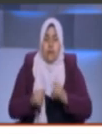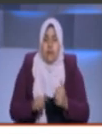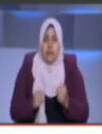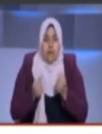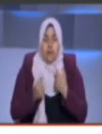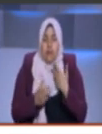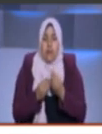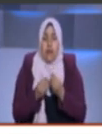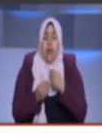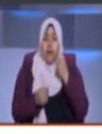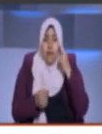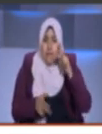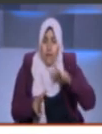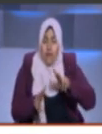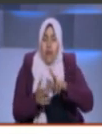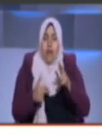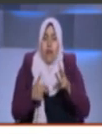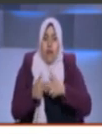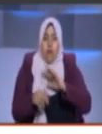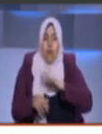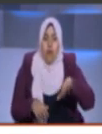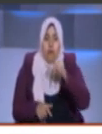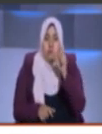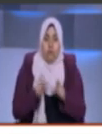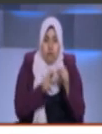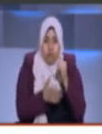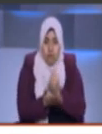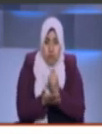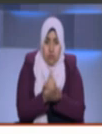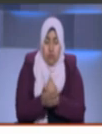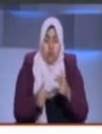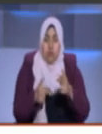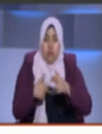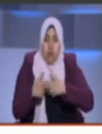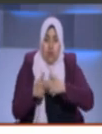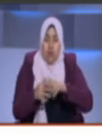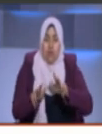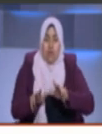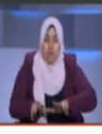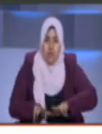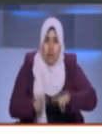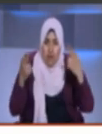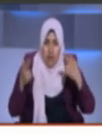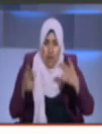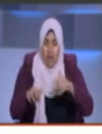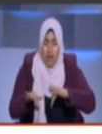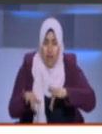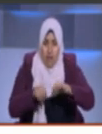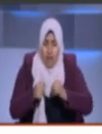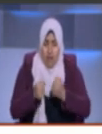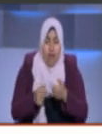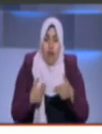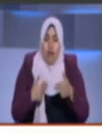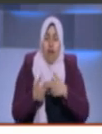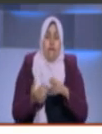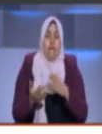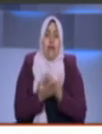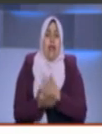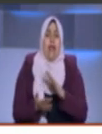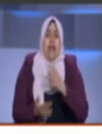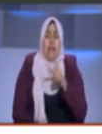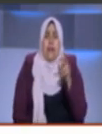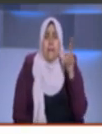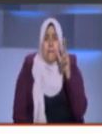في الحقيقة رفض المسؤولون البريطانيون أن يعلقوا على هذا الأمر، ونفوا أي يعني بيانات أو